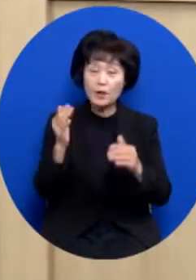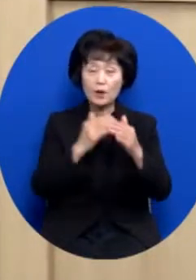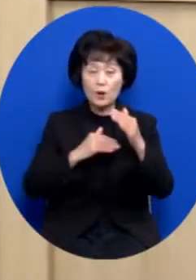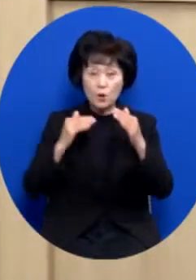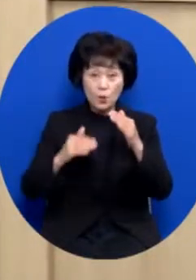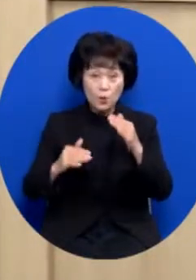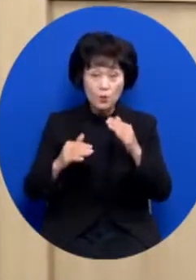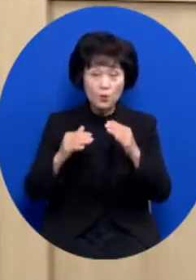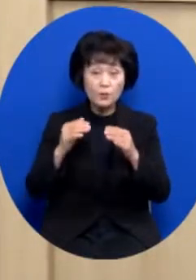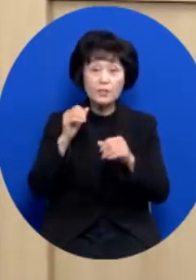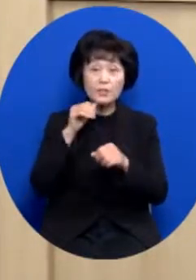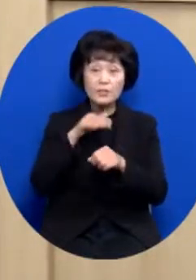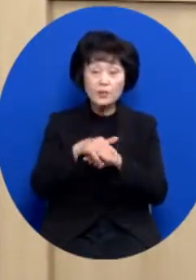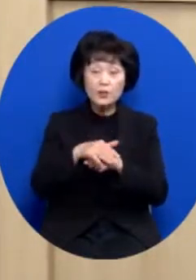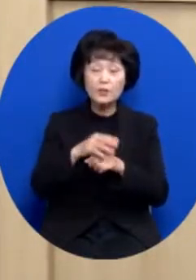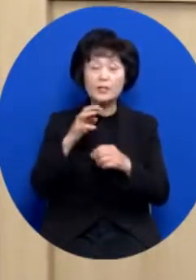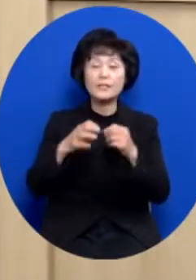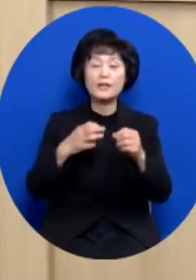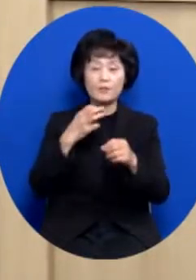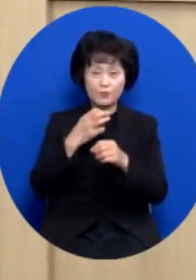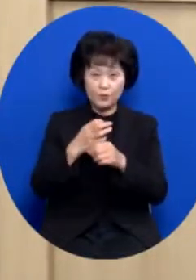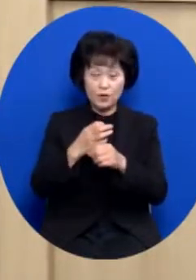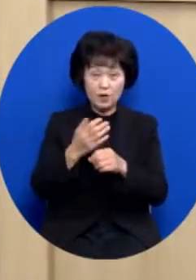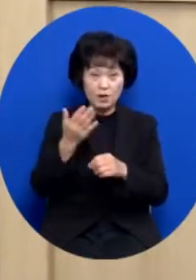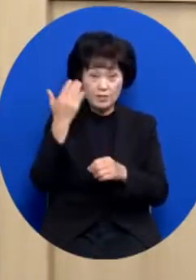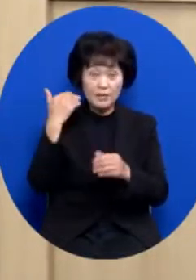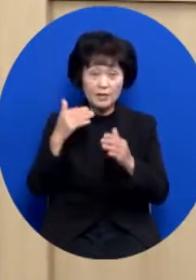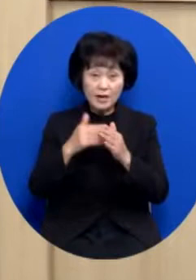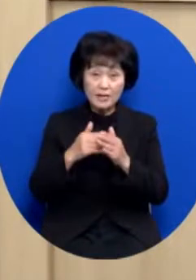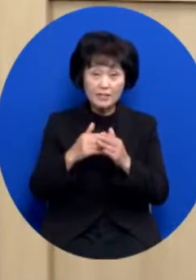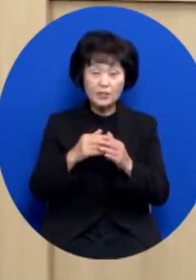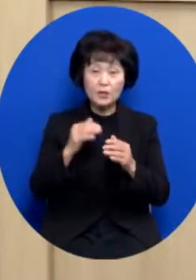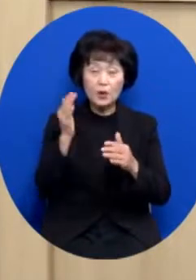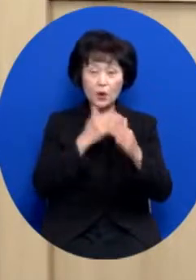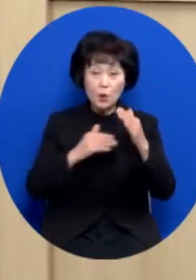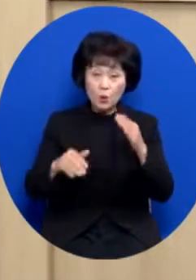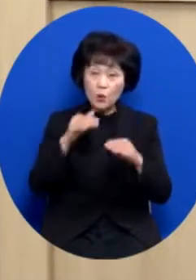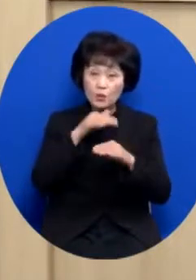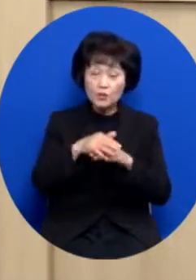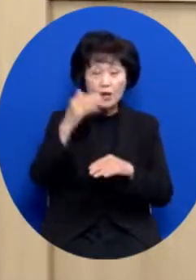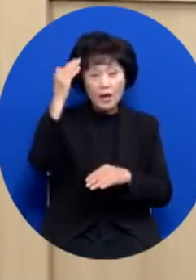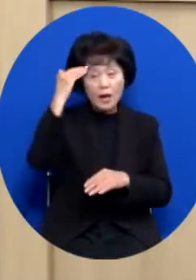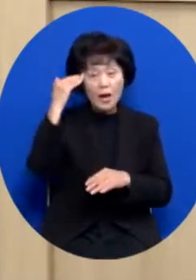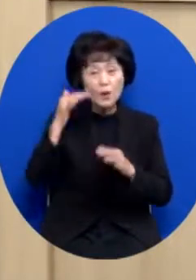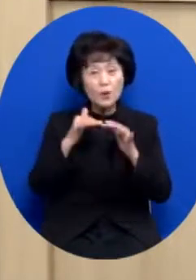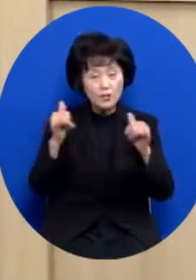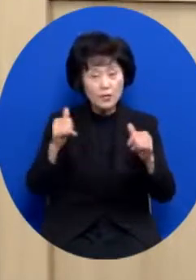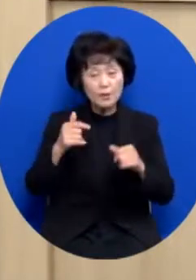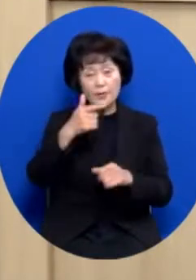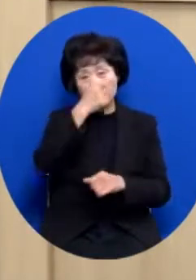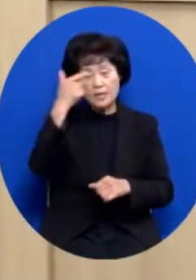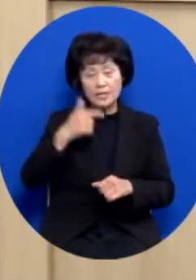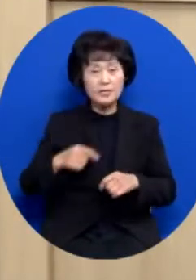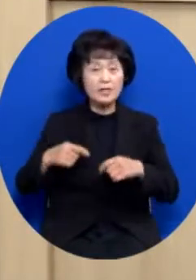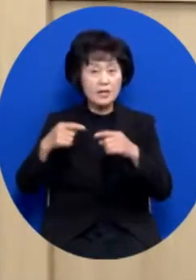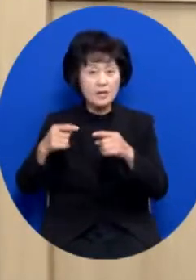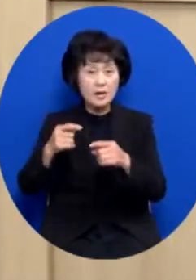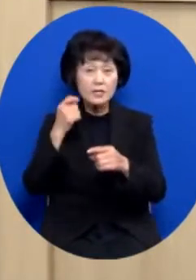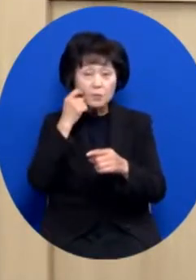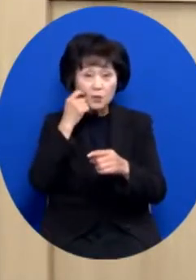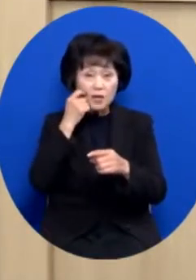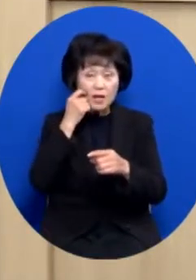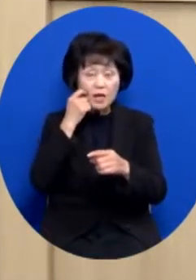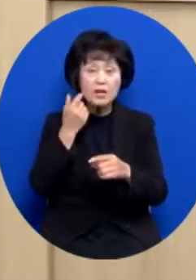저희가 30주년이 되었고요 그 전까지는 공식적으로 한국 사람은 탄자니아 들어갈 수가 없었습니다 그런데 그